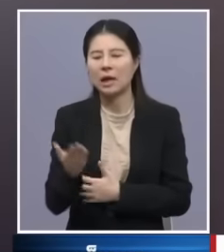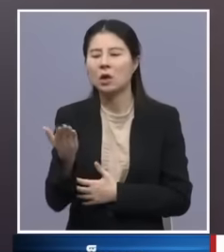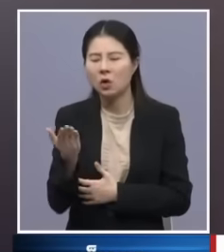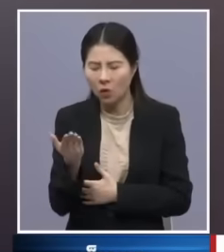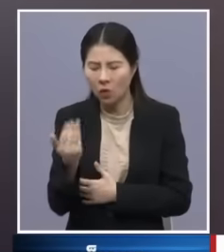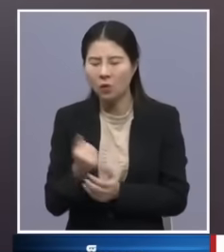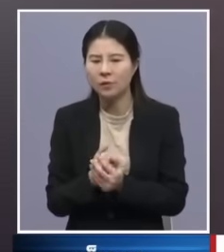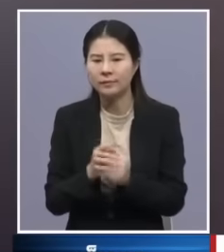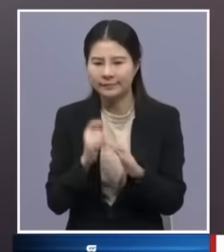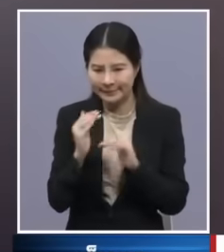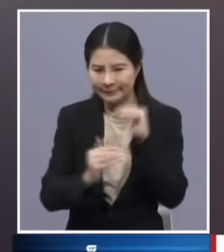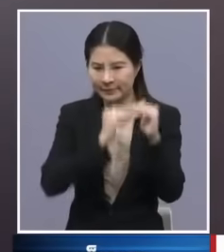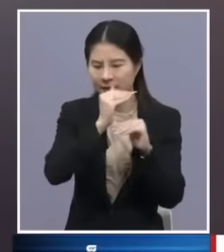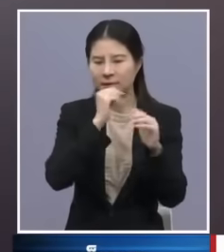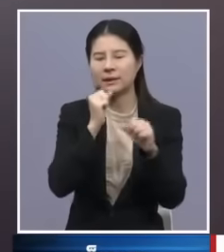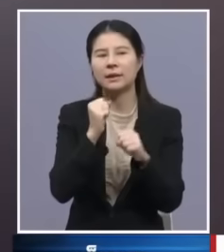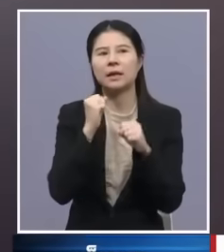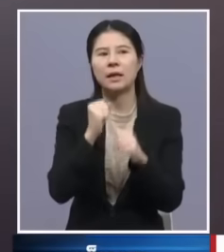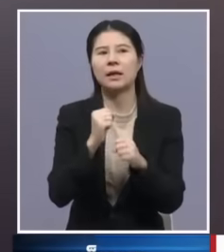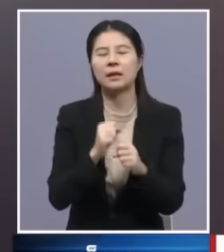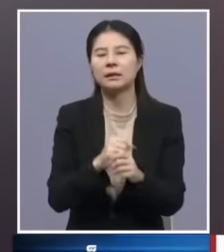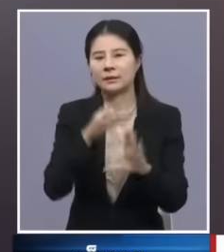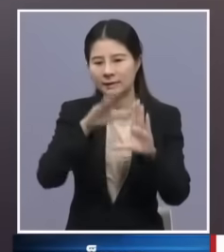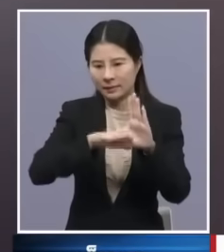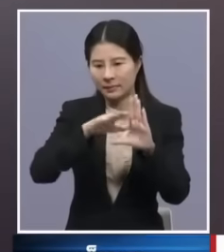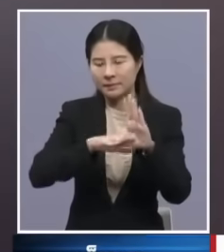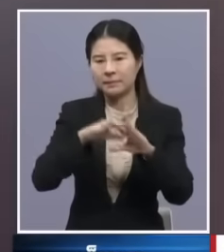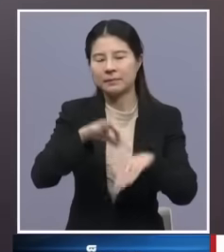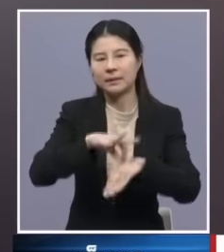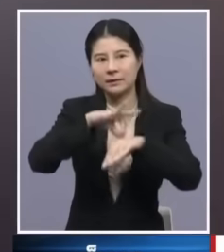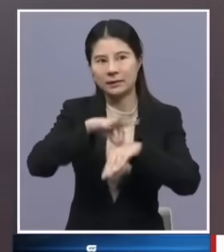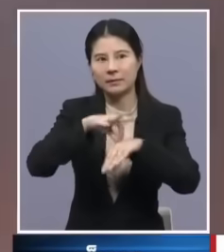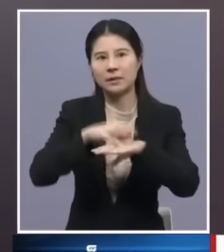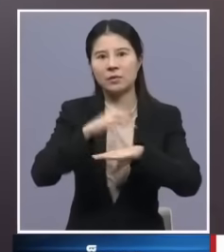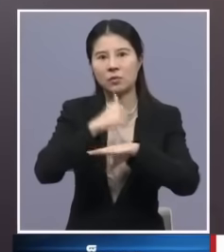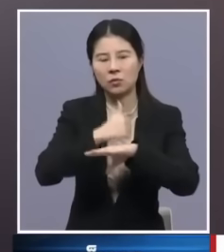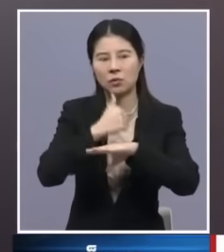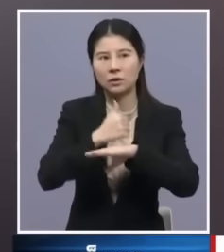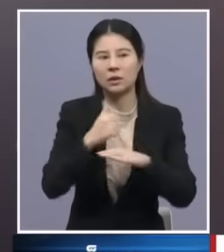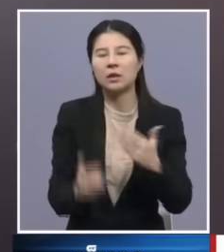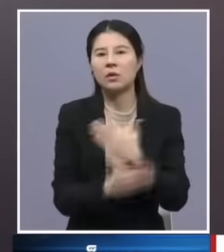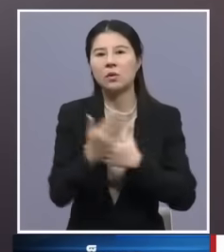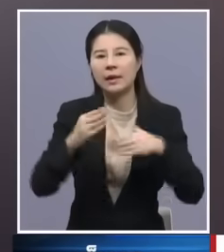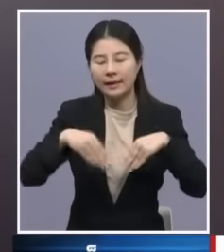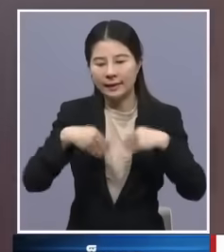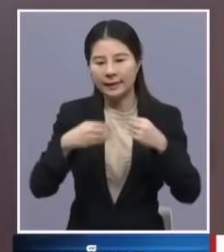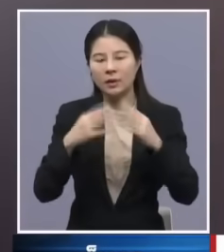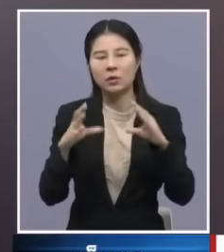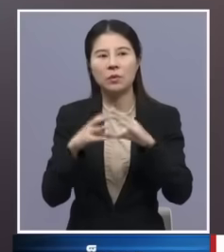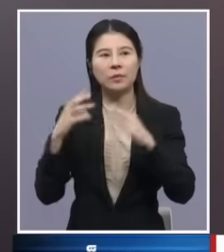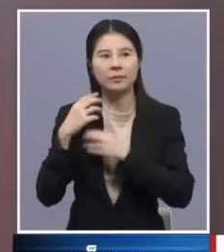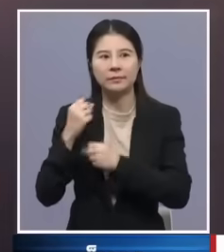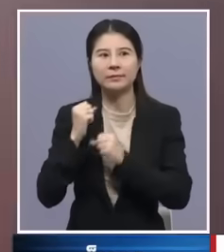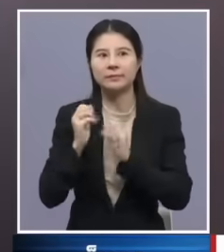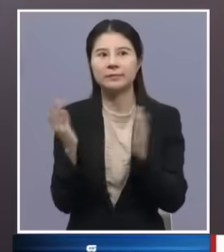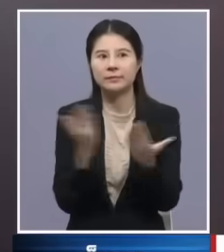ได้สู้ค่ะการเลือกตั้งครั้งนี้จึงไม่ใช่แค่ให้โอกาสเดียแต่เป็นการให้โอกาสพรรคประชาธิปัตย์ที่เราจะได้เปลี่ย